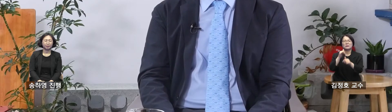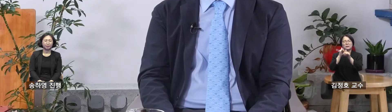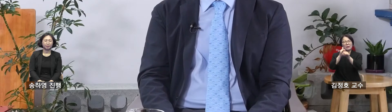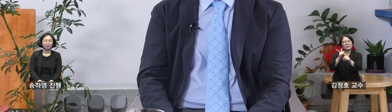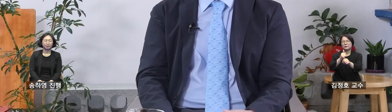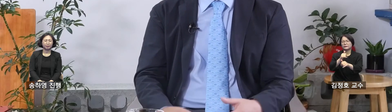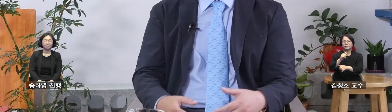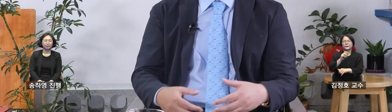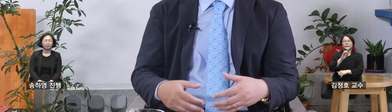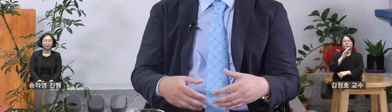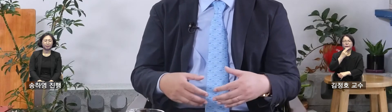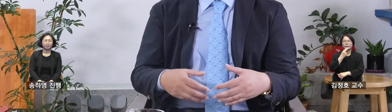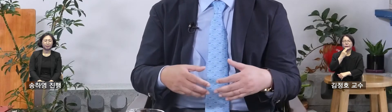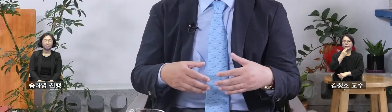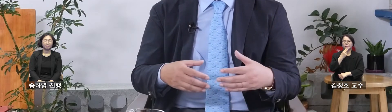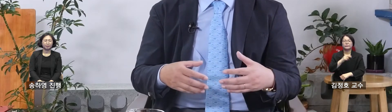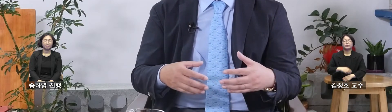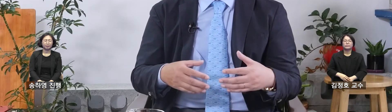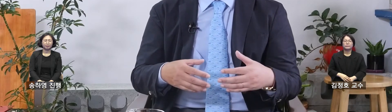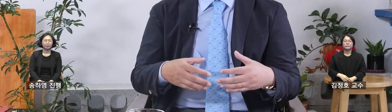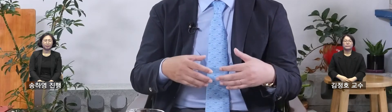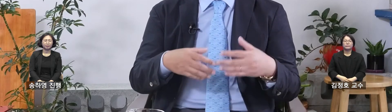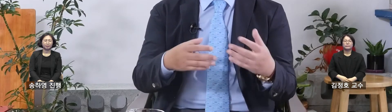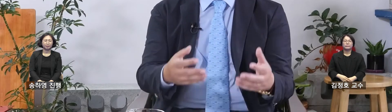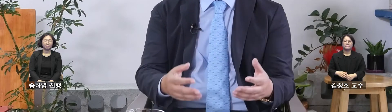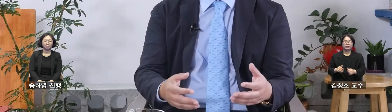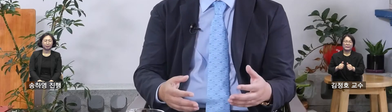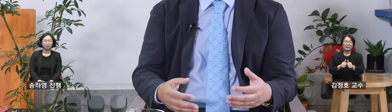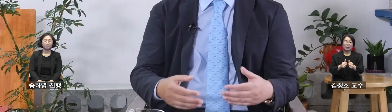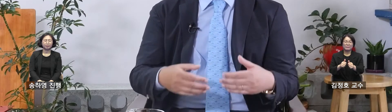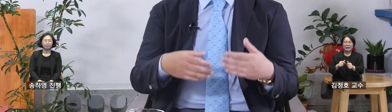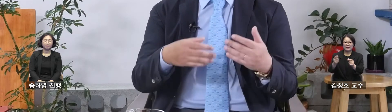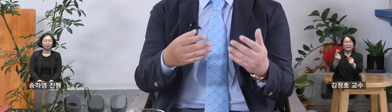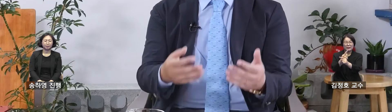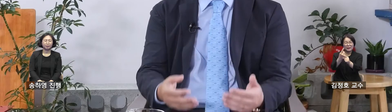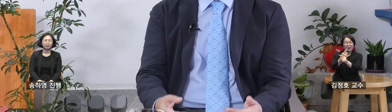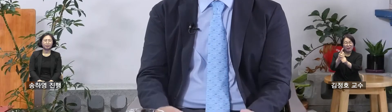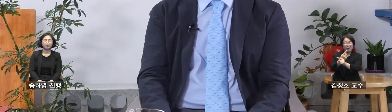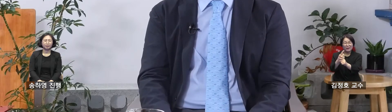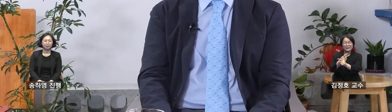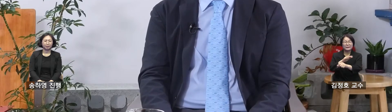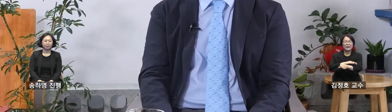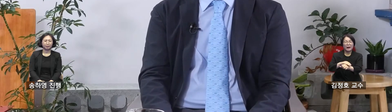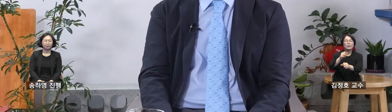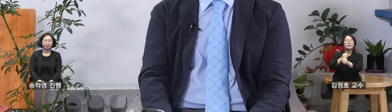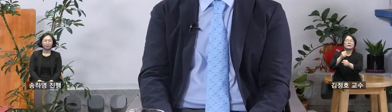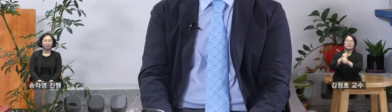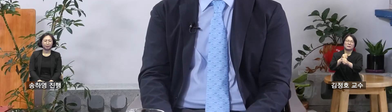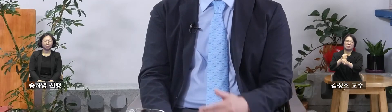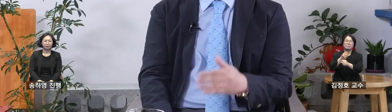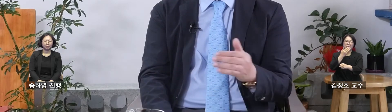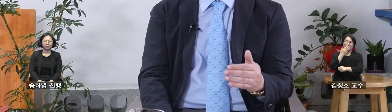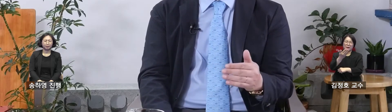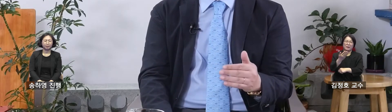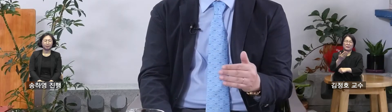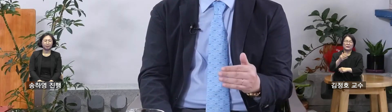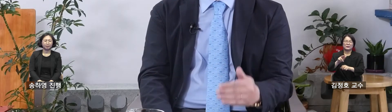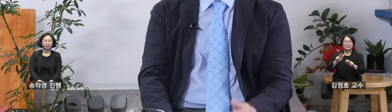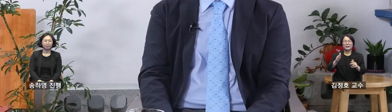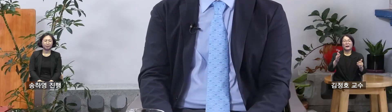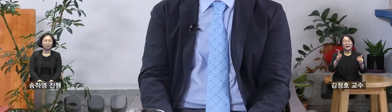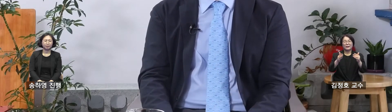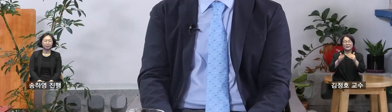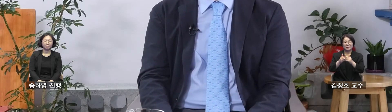어렵지 않느냐. 우리는 좀 패스트 팔로우라고 해서 항상 개선하고 잘 만드는 거는 잘 하는 것 같습니다. 그래서 여기까지